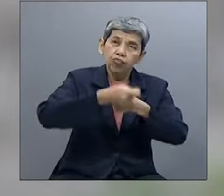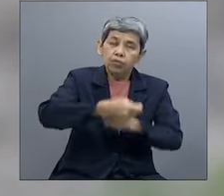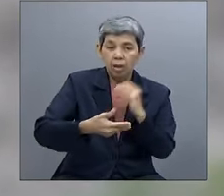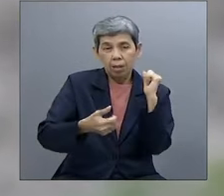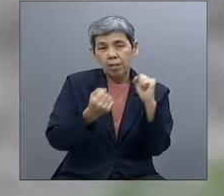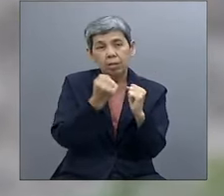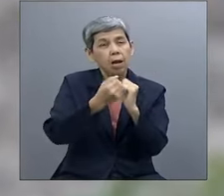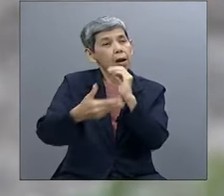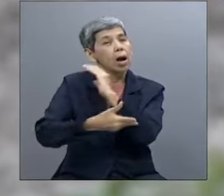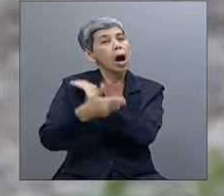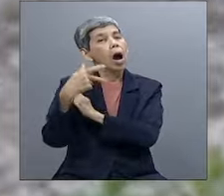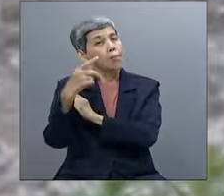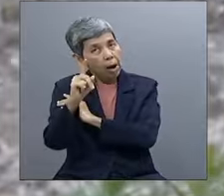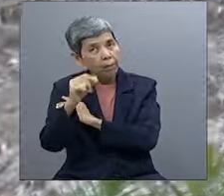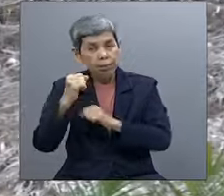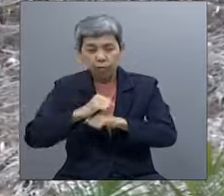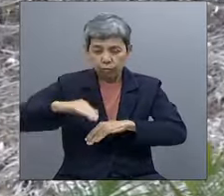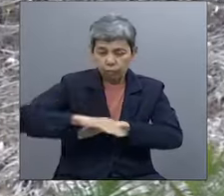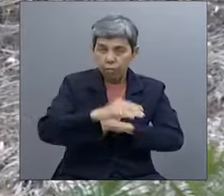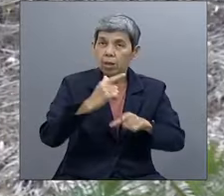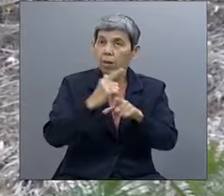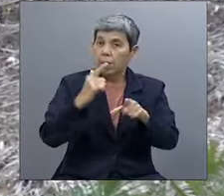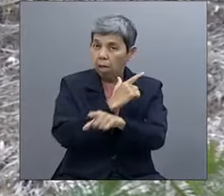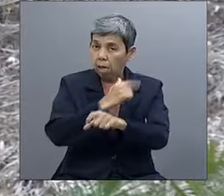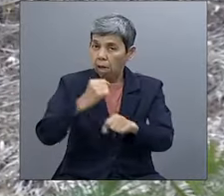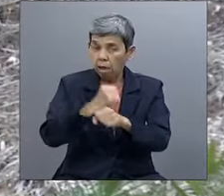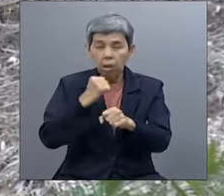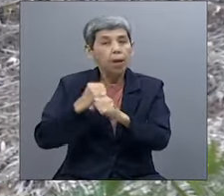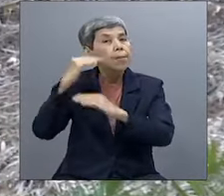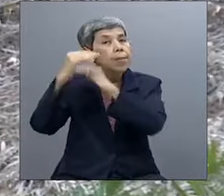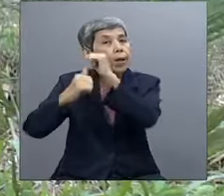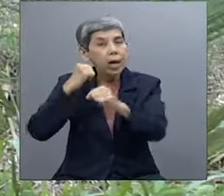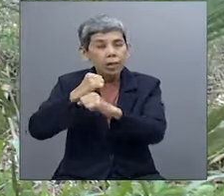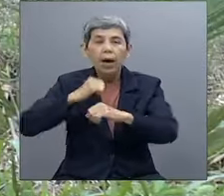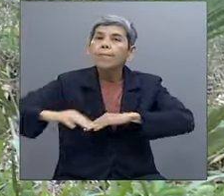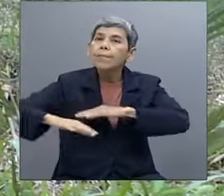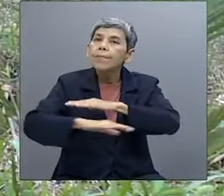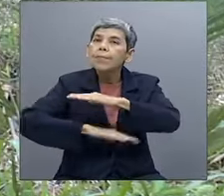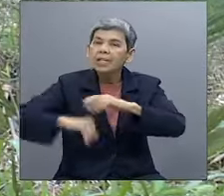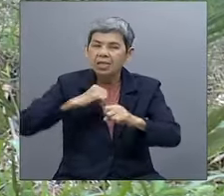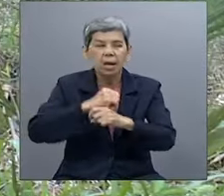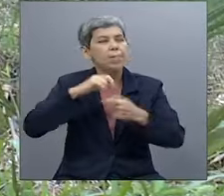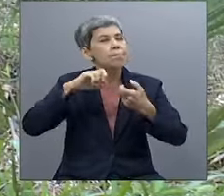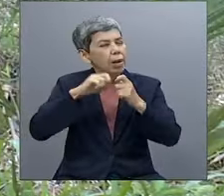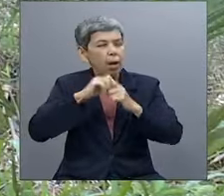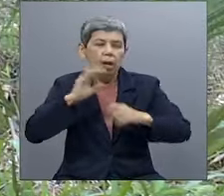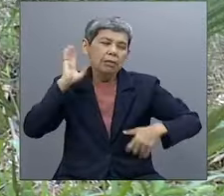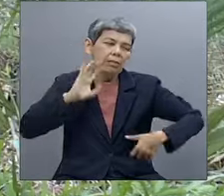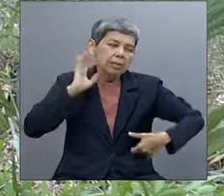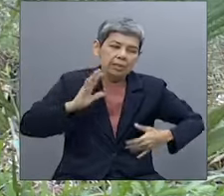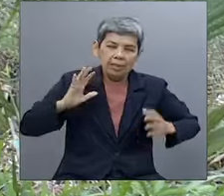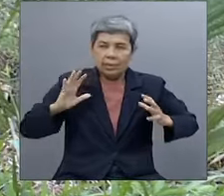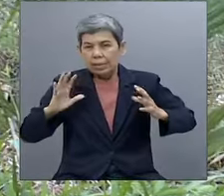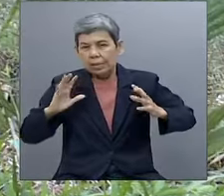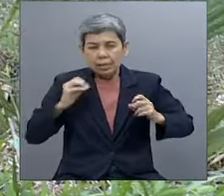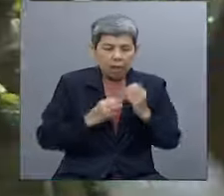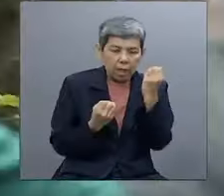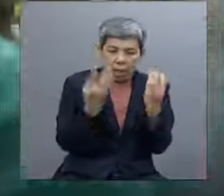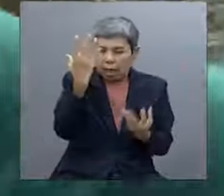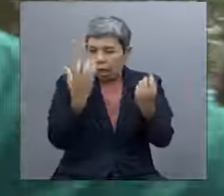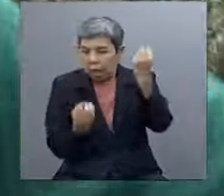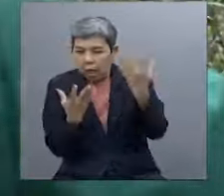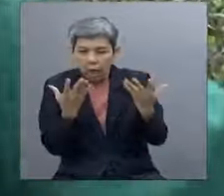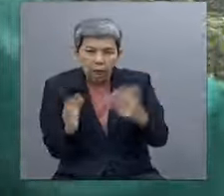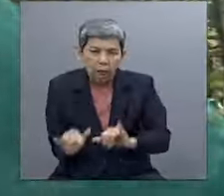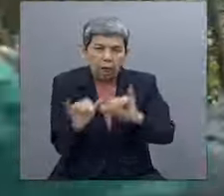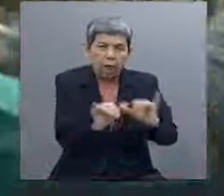มันการทำเหมืองไปจนถึงการพัฒนาเมืองและระบบโครงสร้างพื้นฐานถือเป็นภัยคุกคามใหญ่ที่สุดต่อการดำรงอยู่ของอุรัง